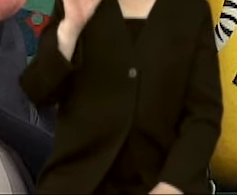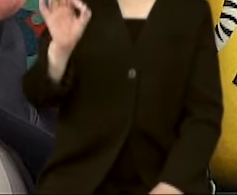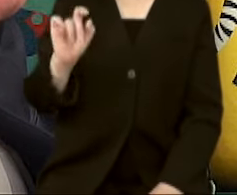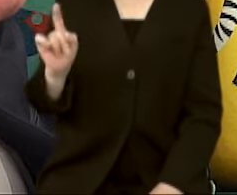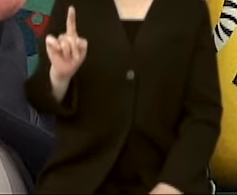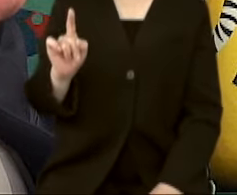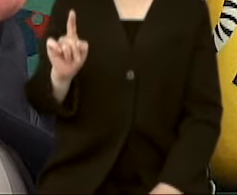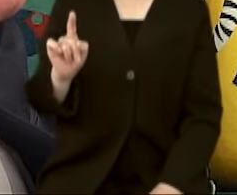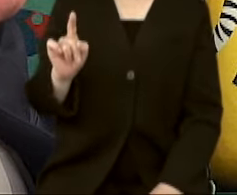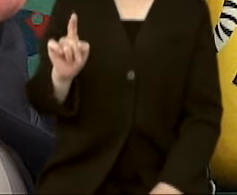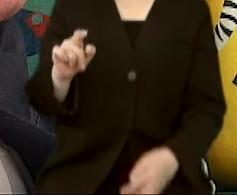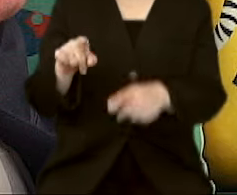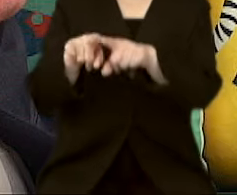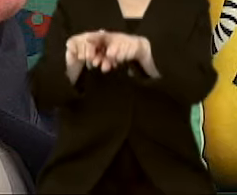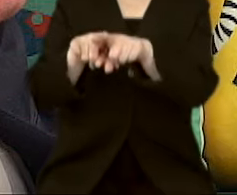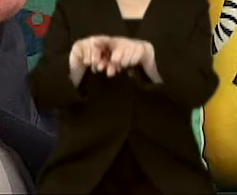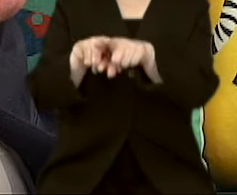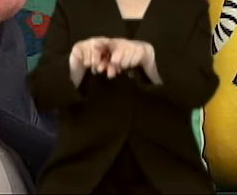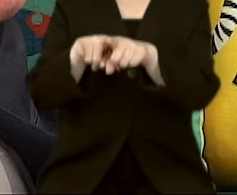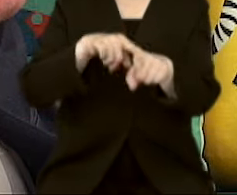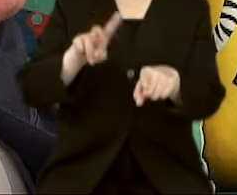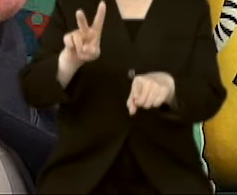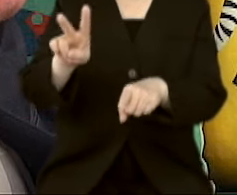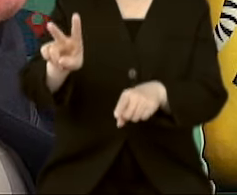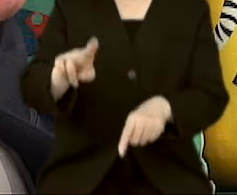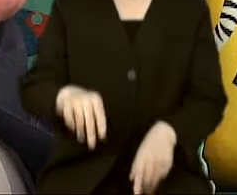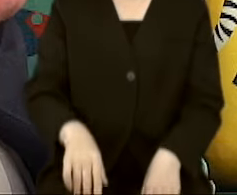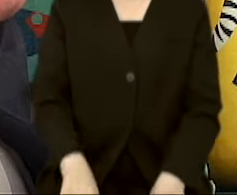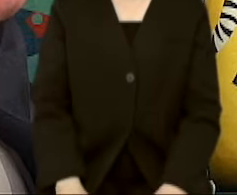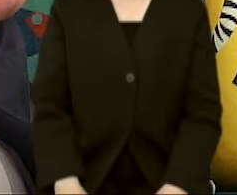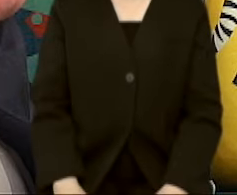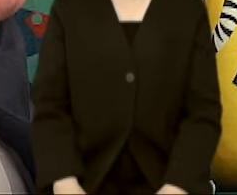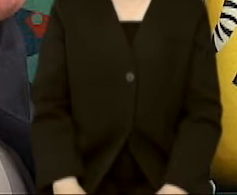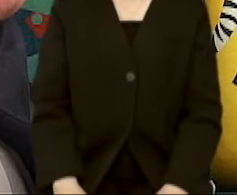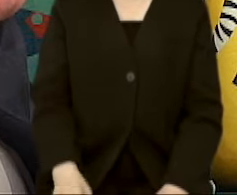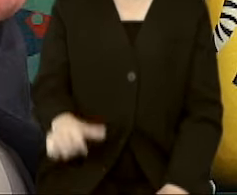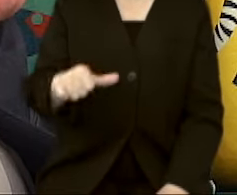있었어요. 그러나 같이 갔었어요. 그래서 그 자녀를